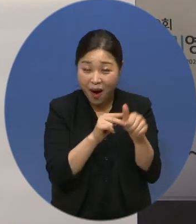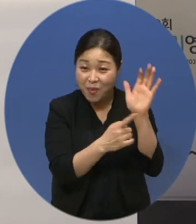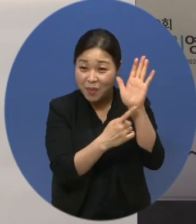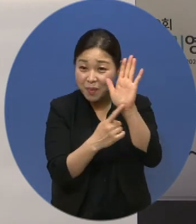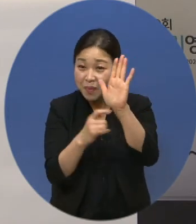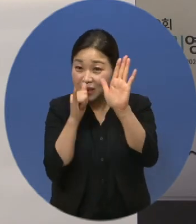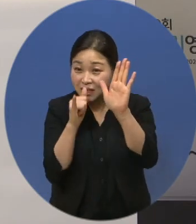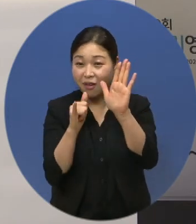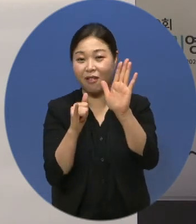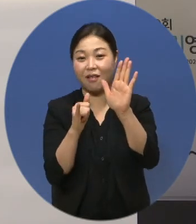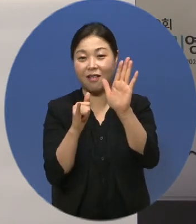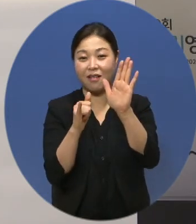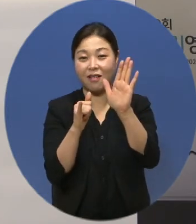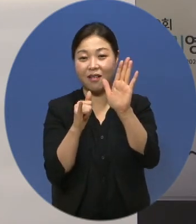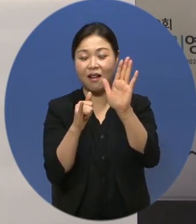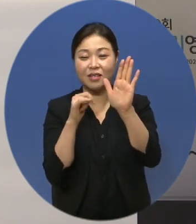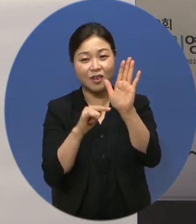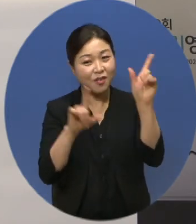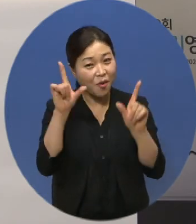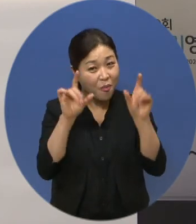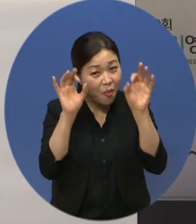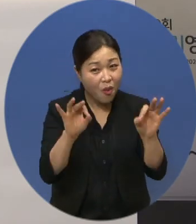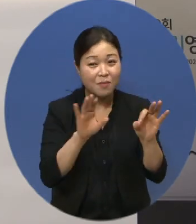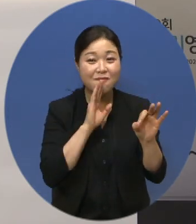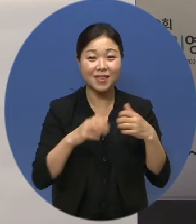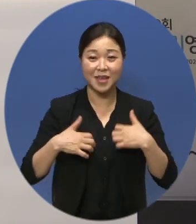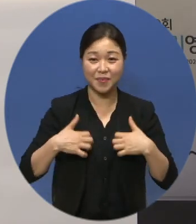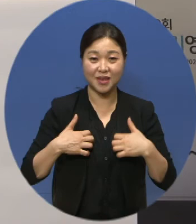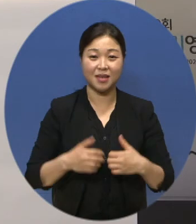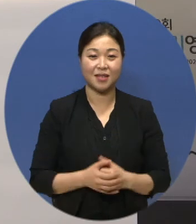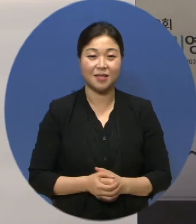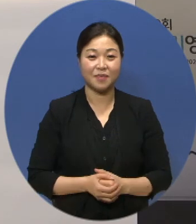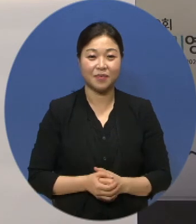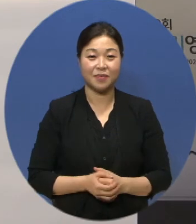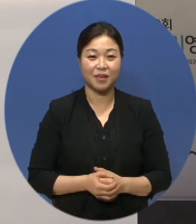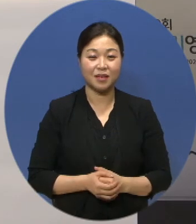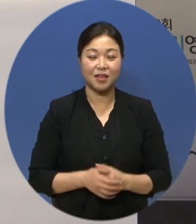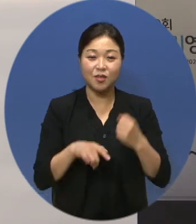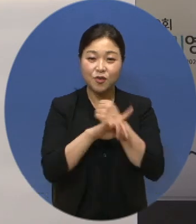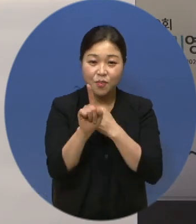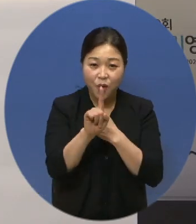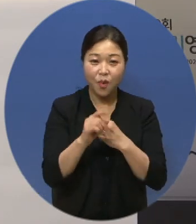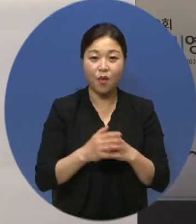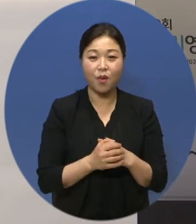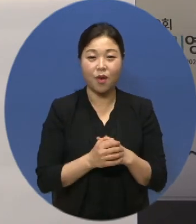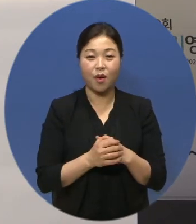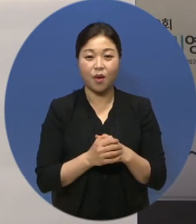나오는데 그런 게 되게 재미가 있었는데 이제 그 이유가 저는